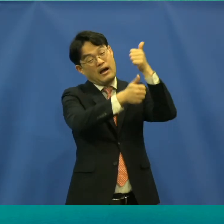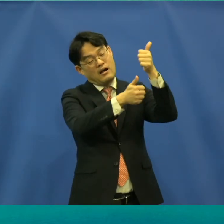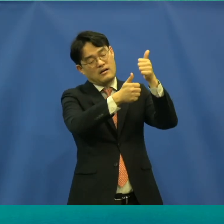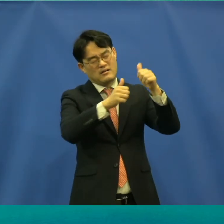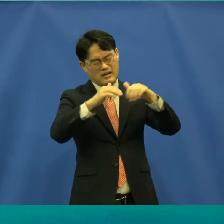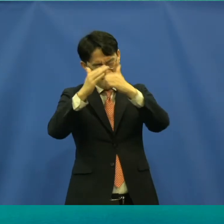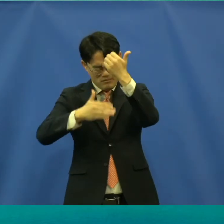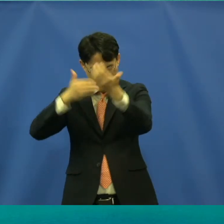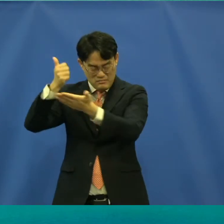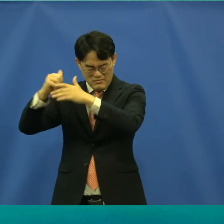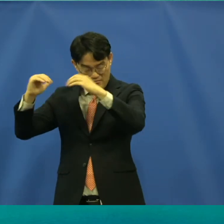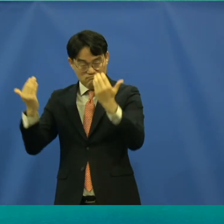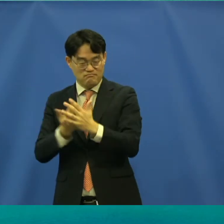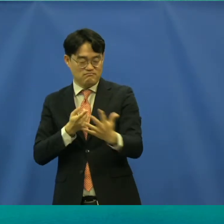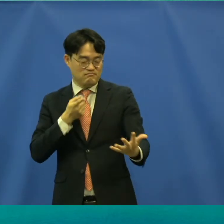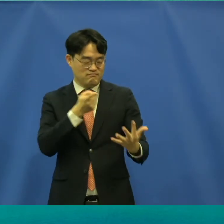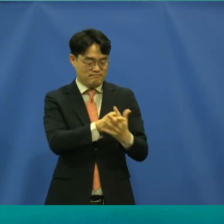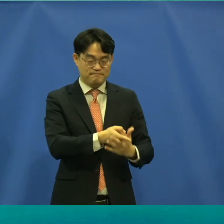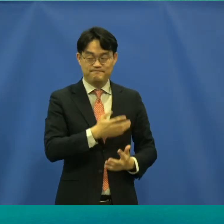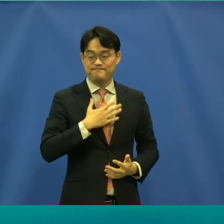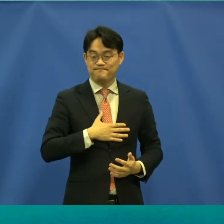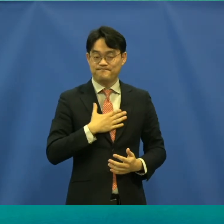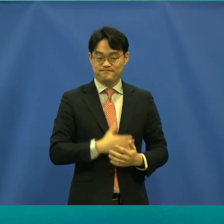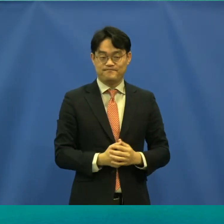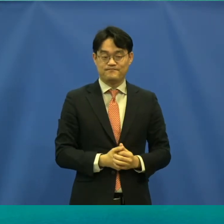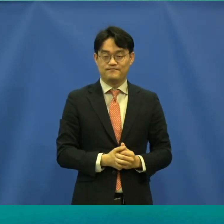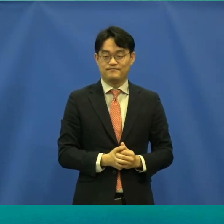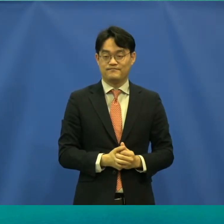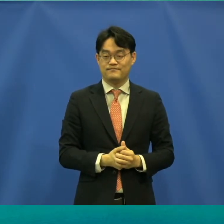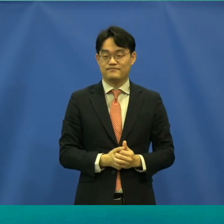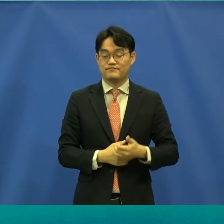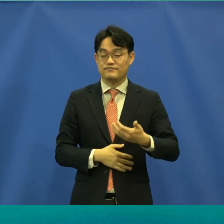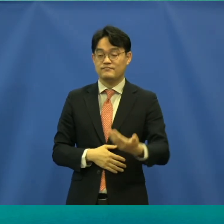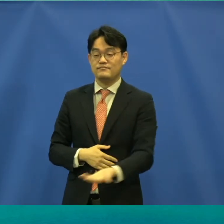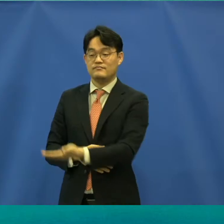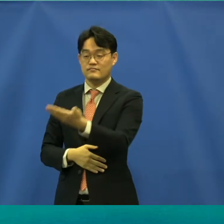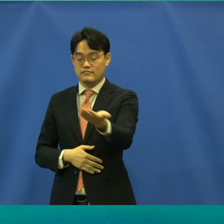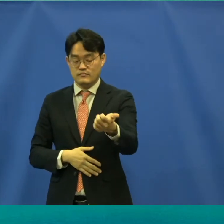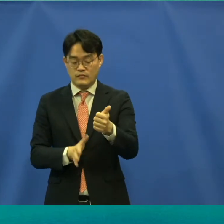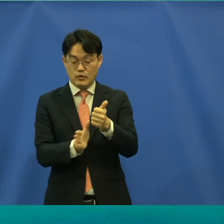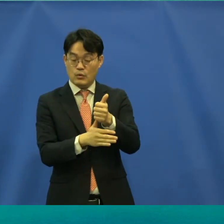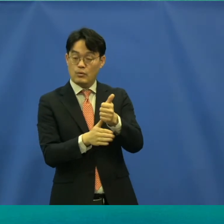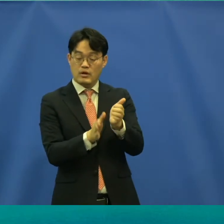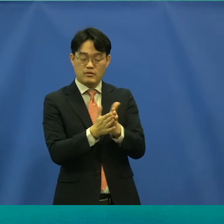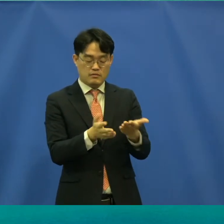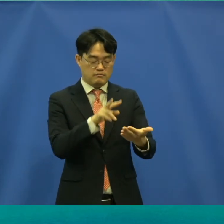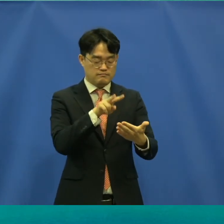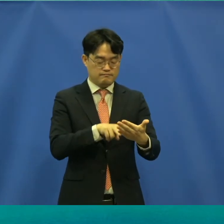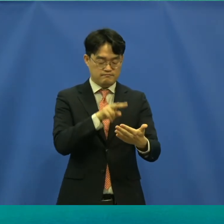아마 여러분, 요나서를 보는 내내 우리가 깜짝 놀라게 되는 것은